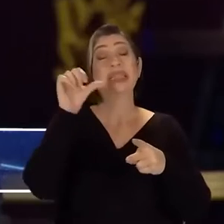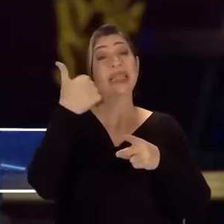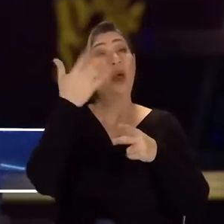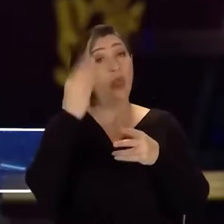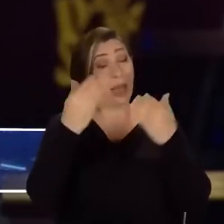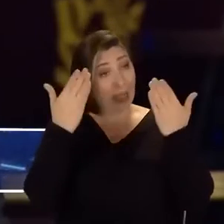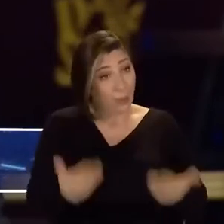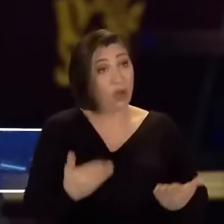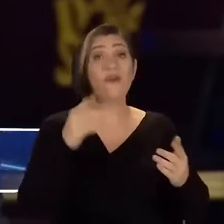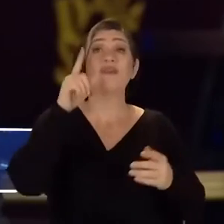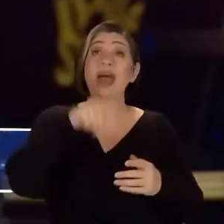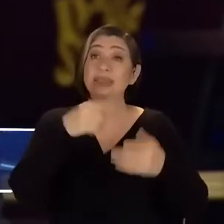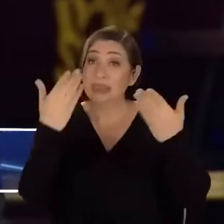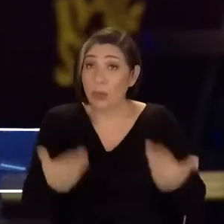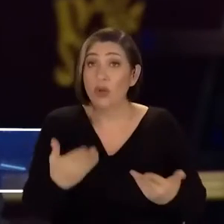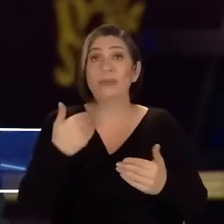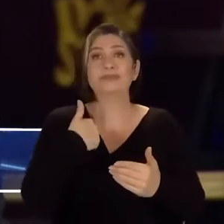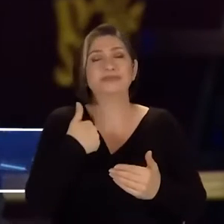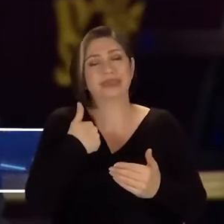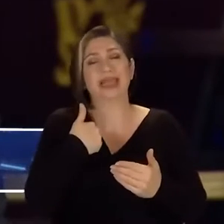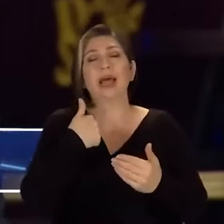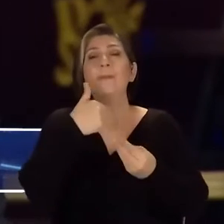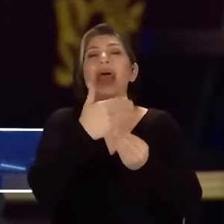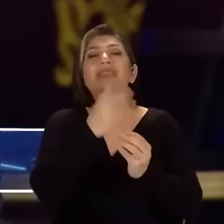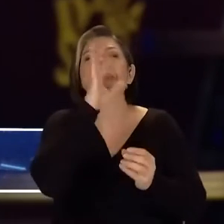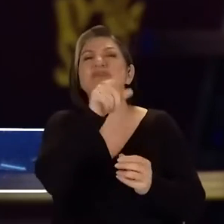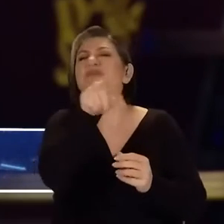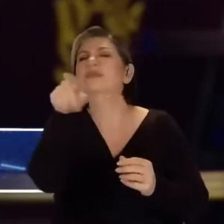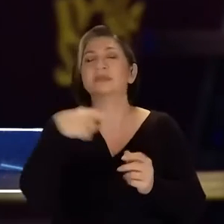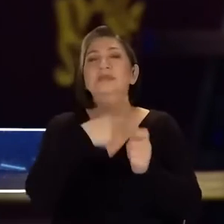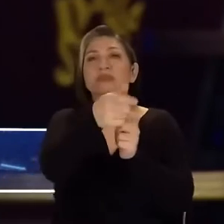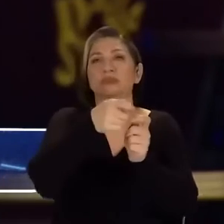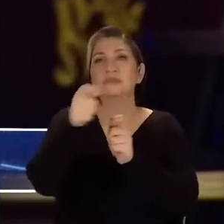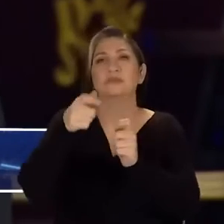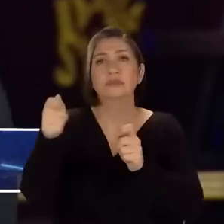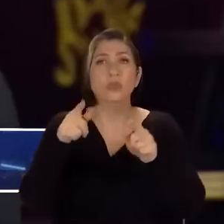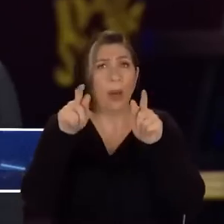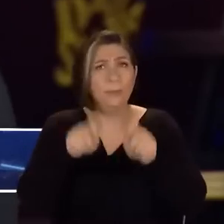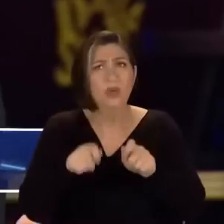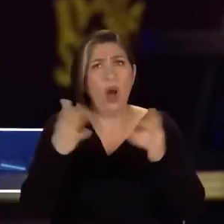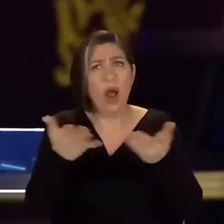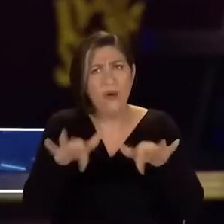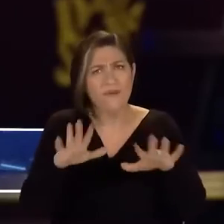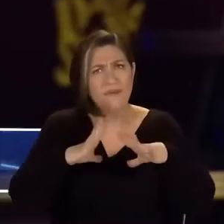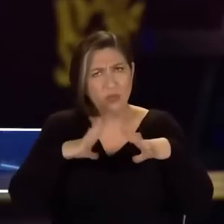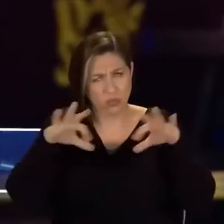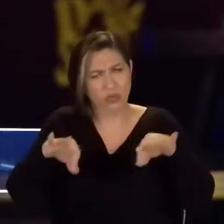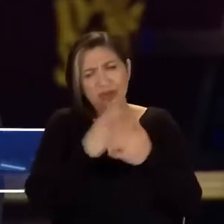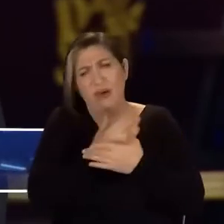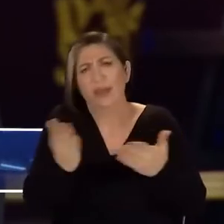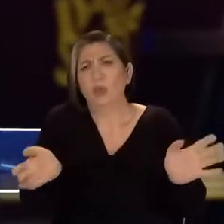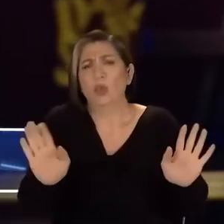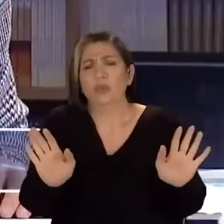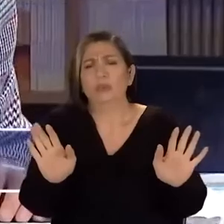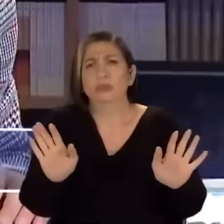olarak kabul ediyor. Vergisini kabul ediyor ve biz de mirasçılarına bunu veriyoruz. Dolayısıyla bu açıdan bu gerçekleşiyor hali hazırda. Bugün de. Devam ediyor.